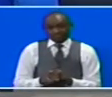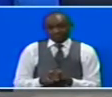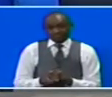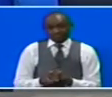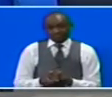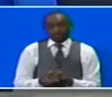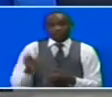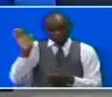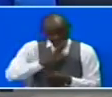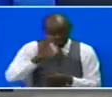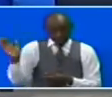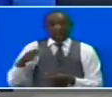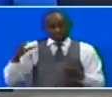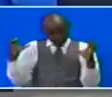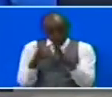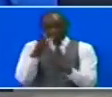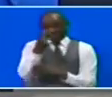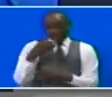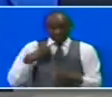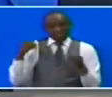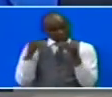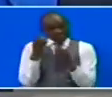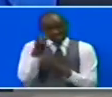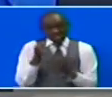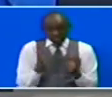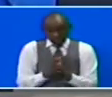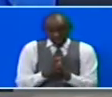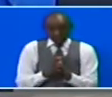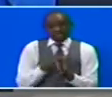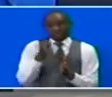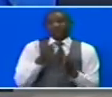Wiper aspirants there meeting together with the party leader Kalonzo